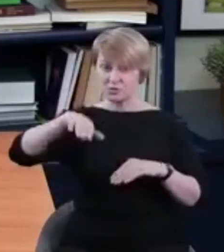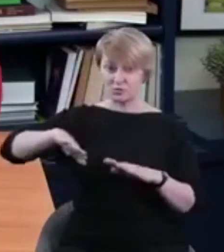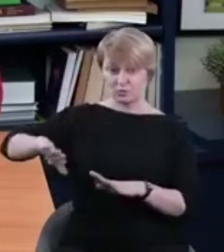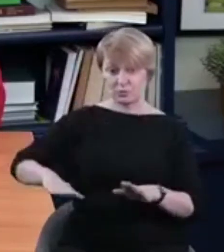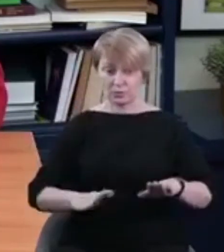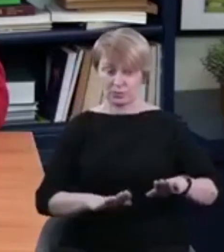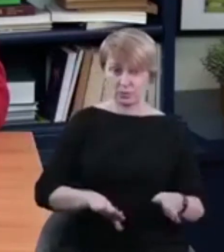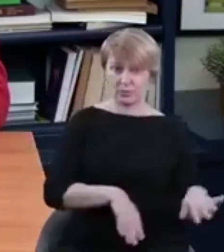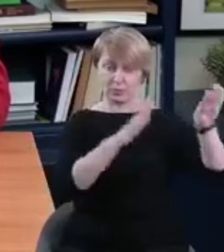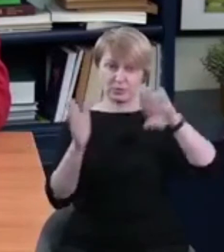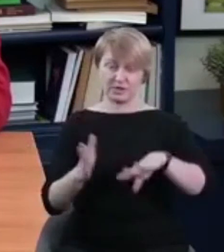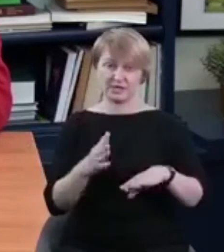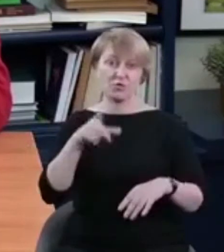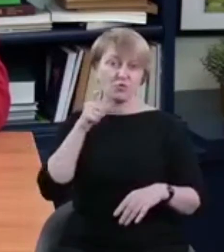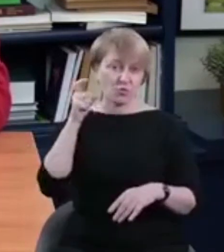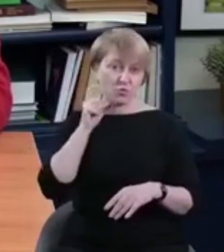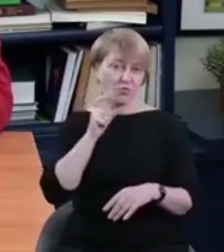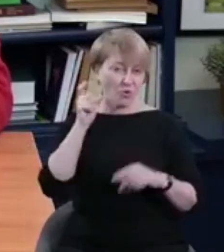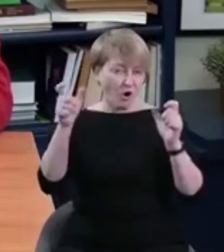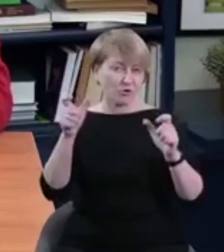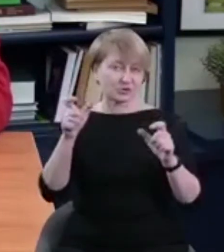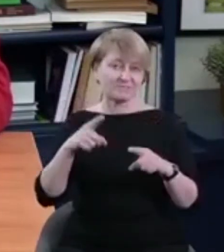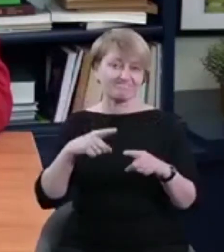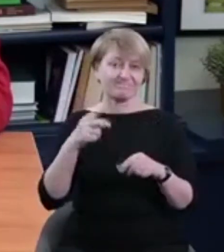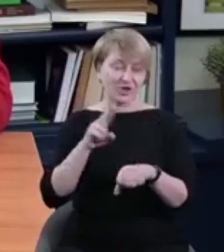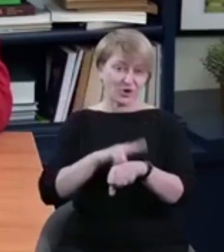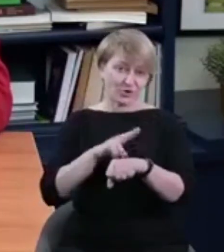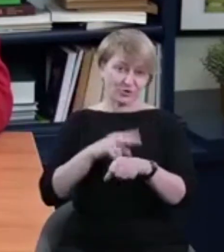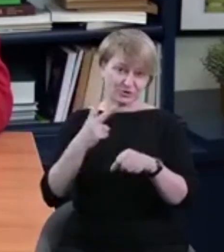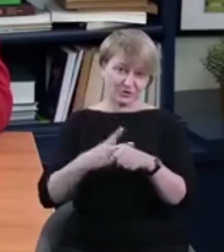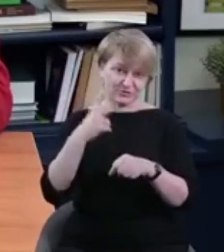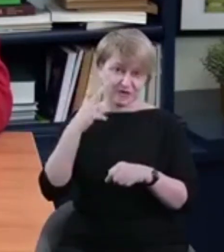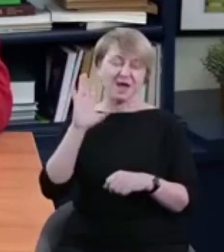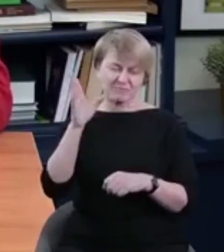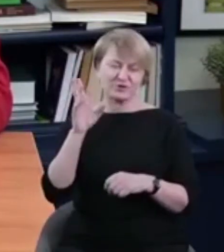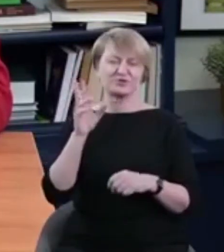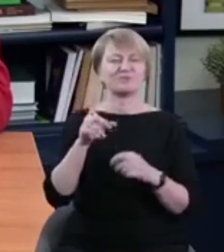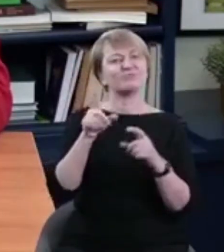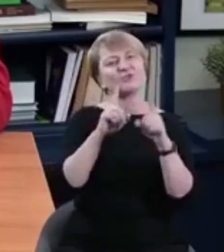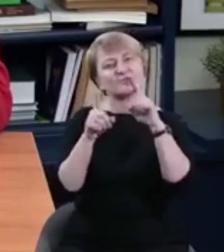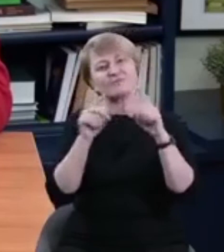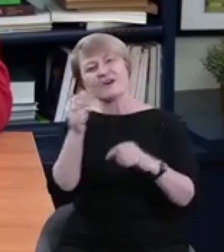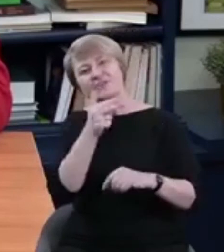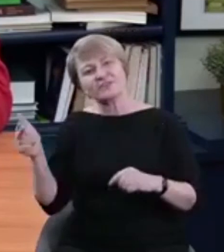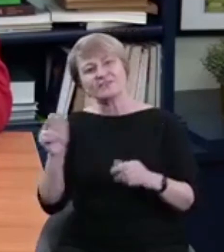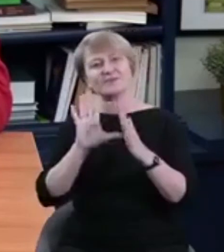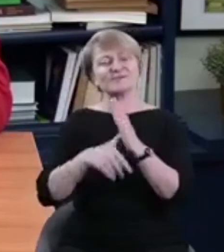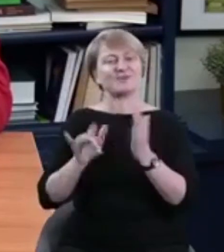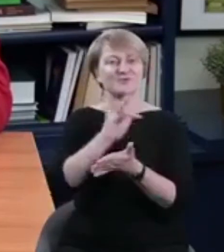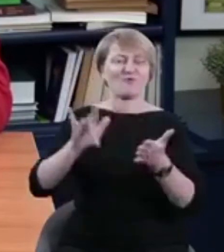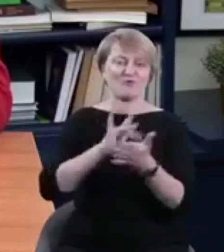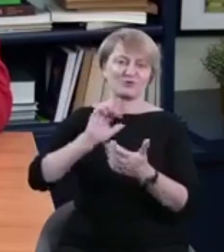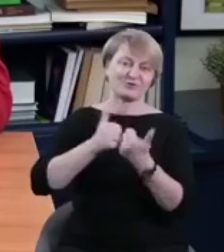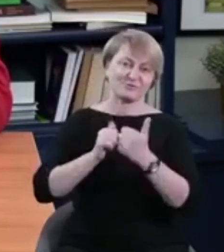potrafi być dość głośno szczególnie po 22 ale oczywiście przekładamy teraz miejski ośrodek sportu i rekreacji chcemy w